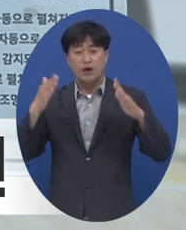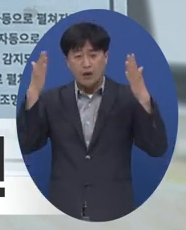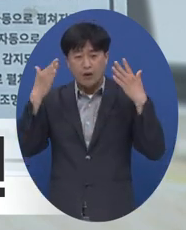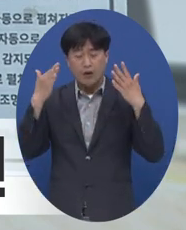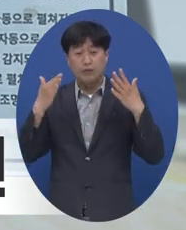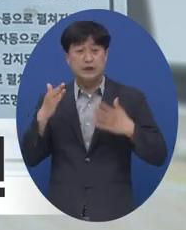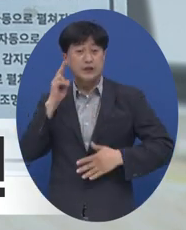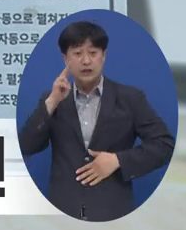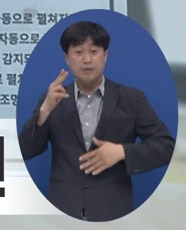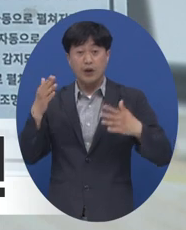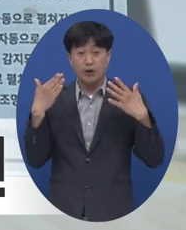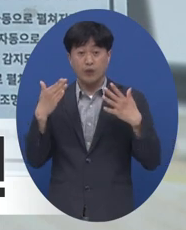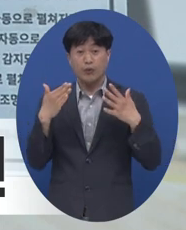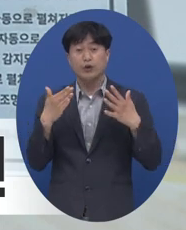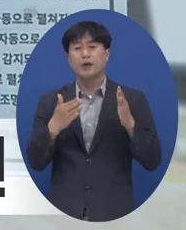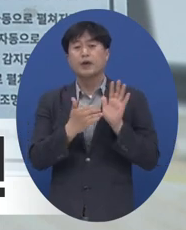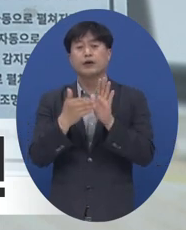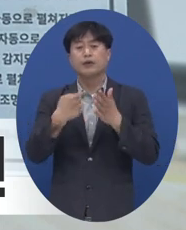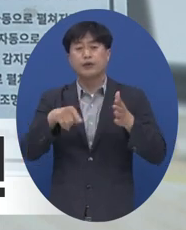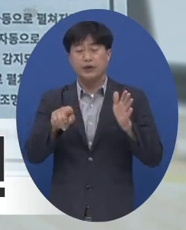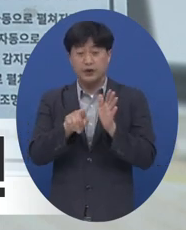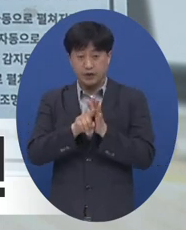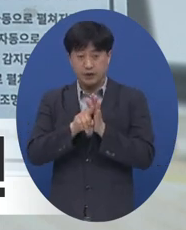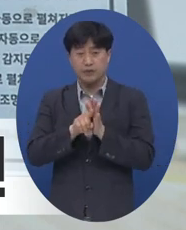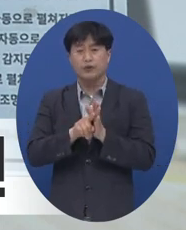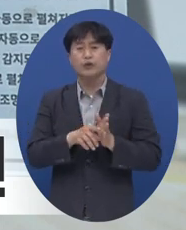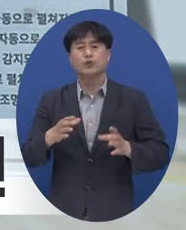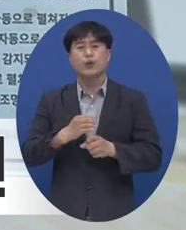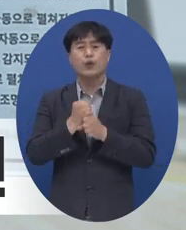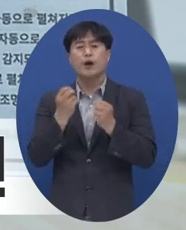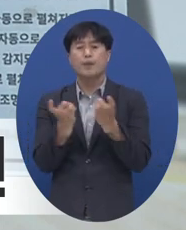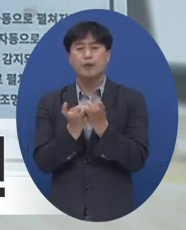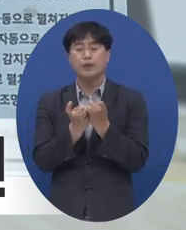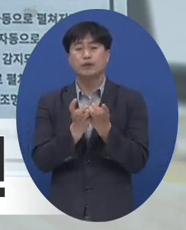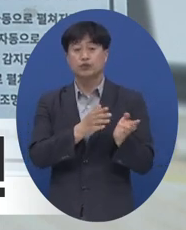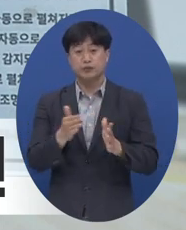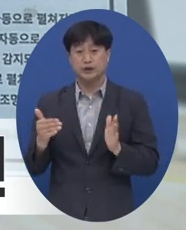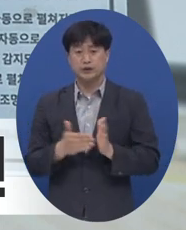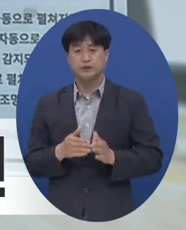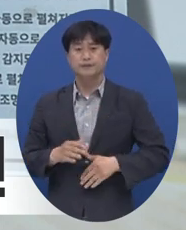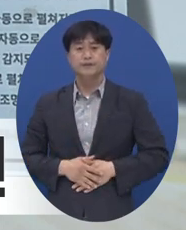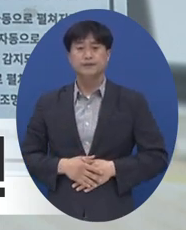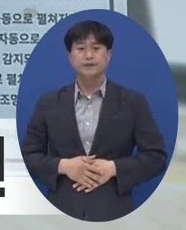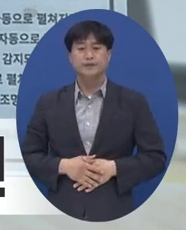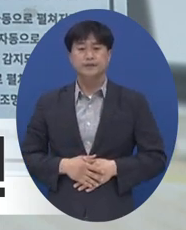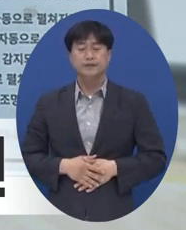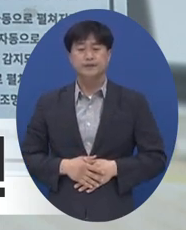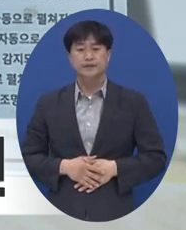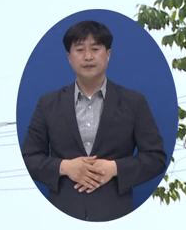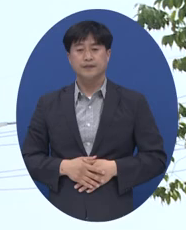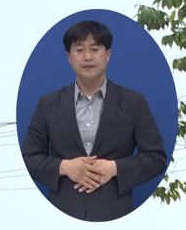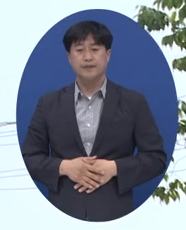피해를 예방하기 위한 폭염 종합대책을 추진합니다. 구영슬 기자가 그 현장을 다녀왔습니다.